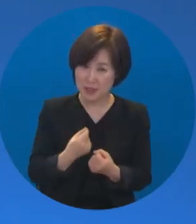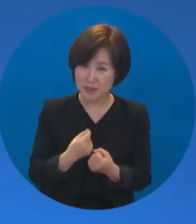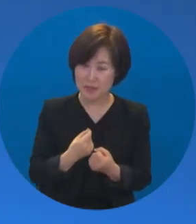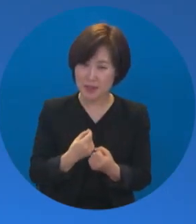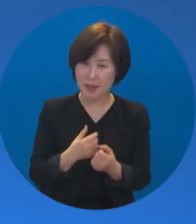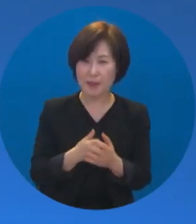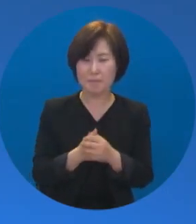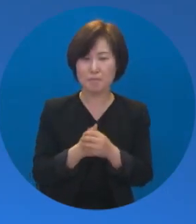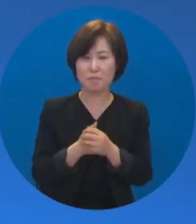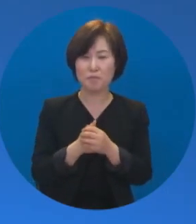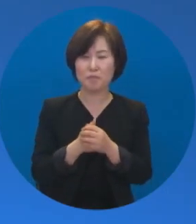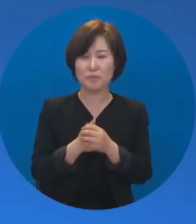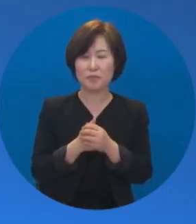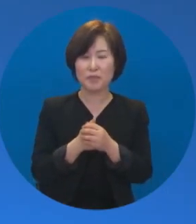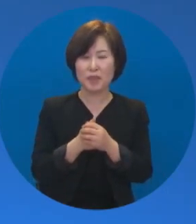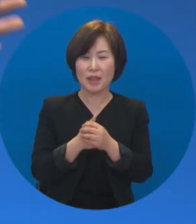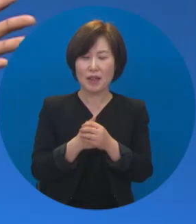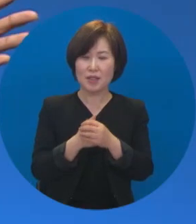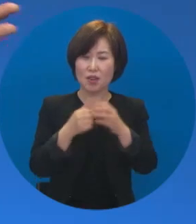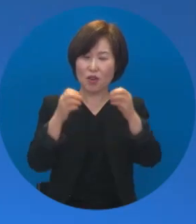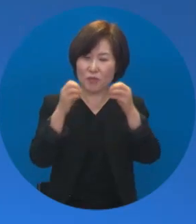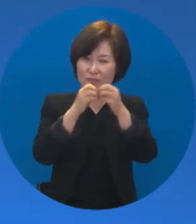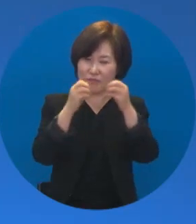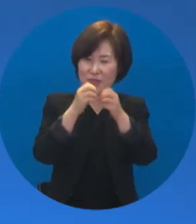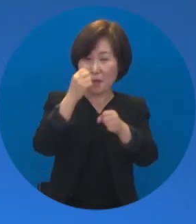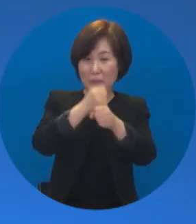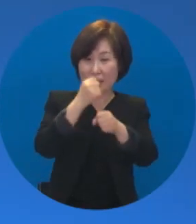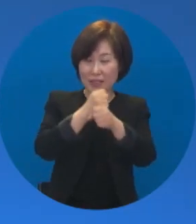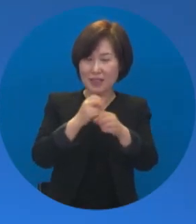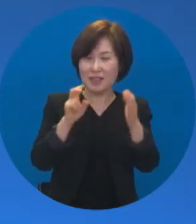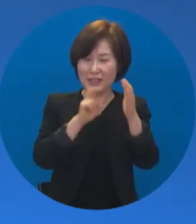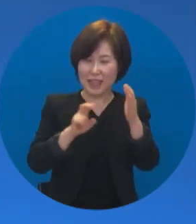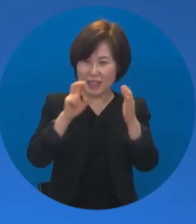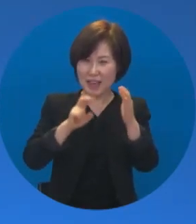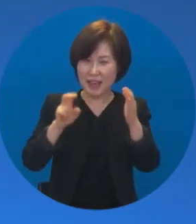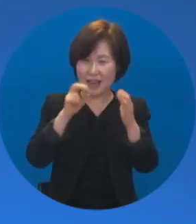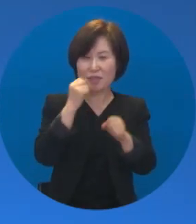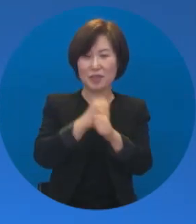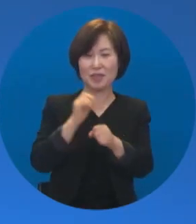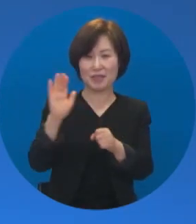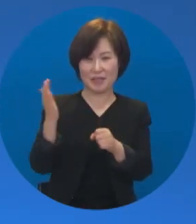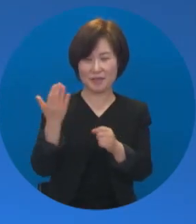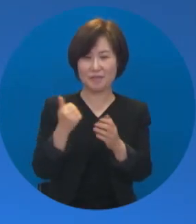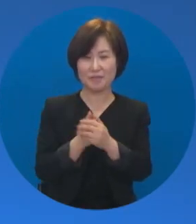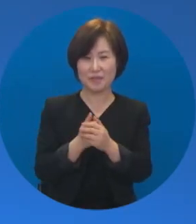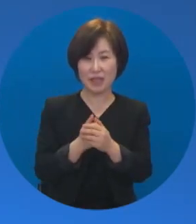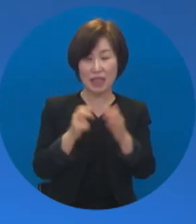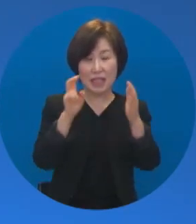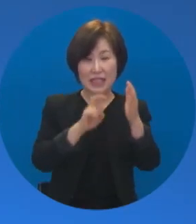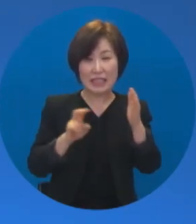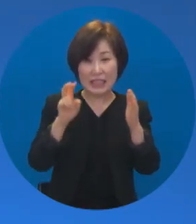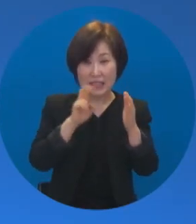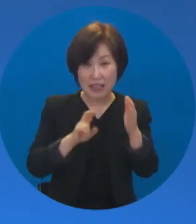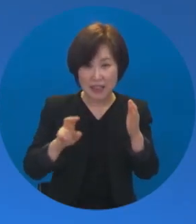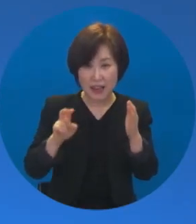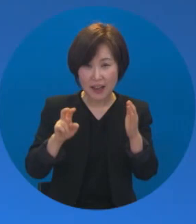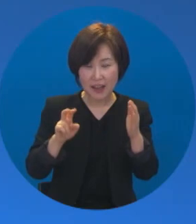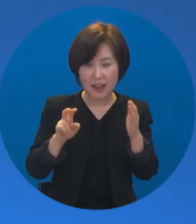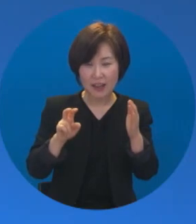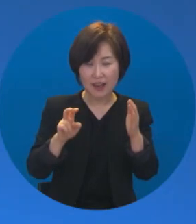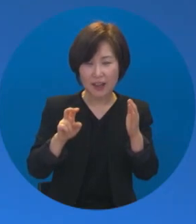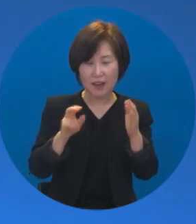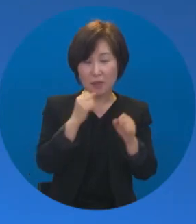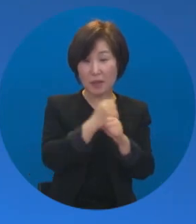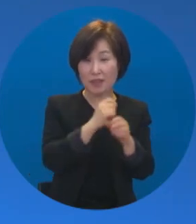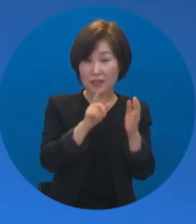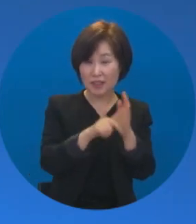말씀을 가지고 브릿지까지 써서 곡을 완성했어요. 그런데요, 이 곡을 남편이 호스피스에 누워있을